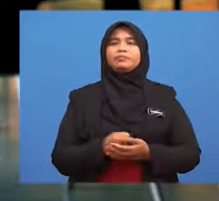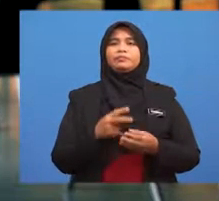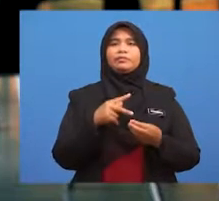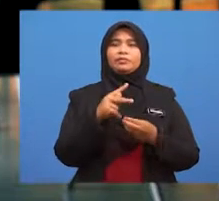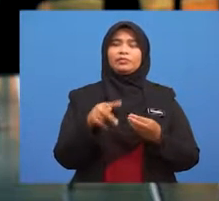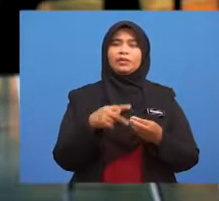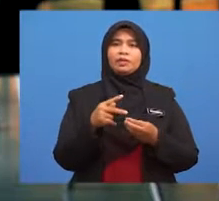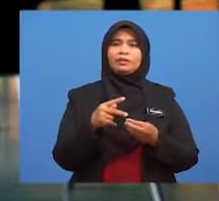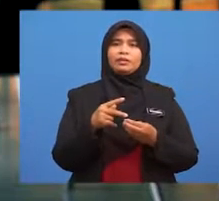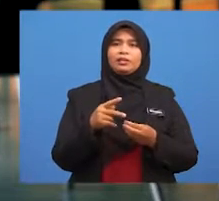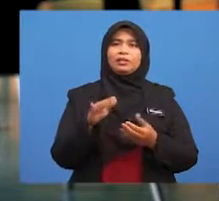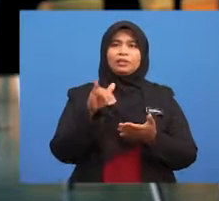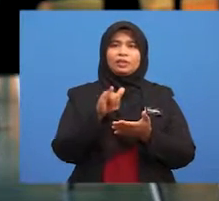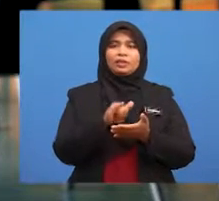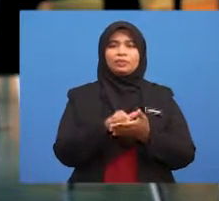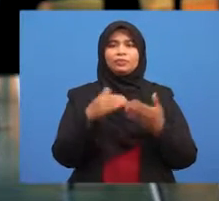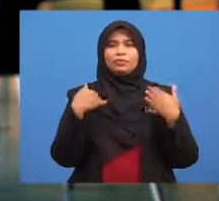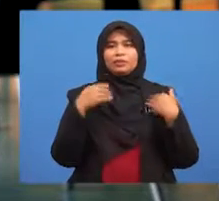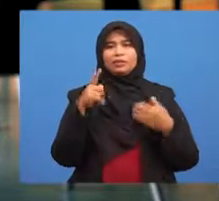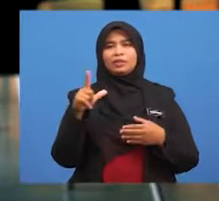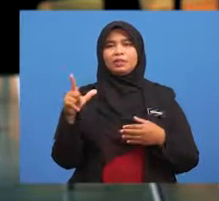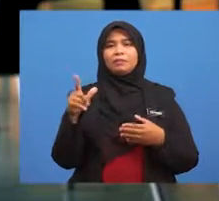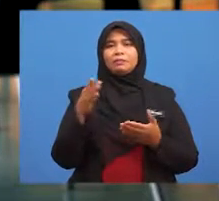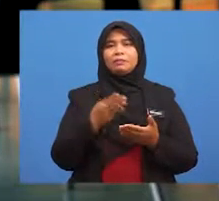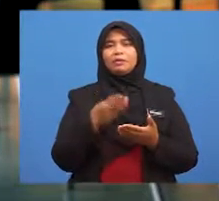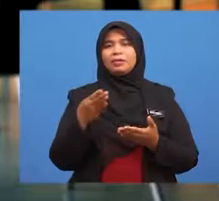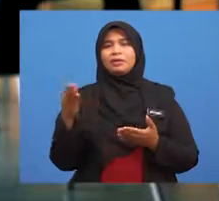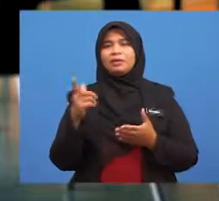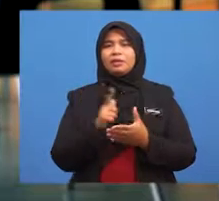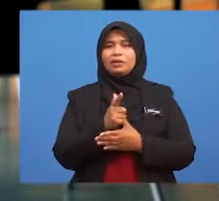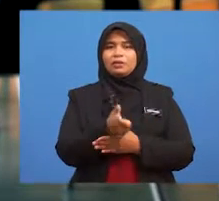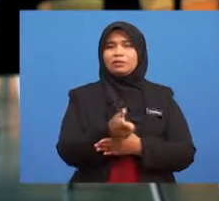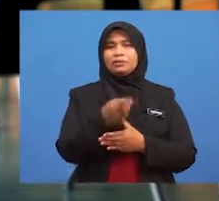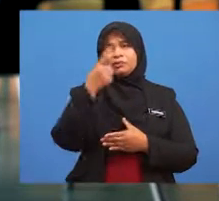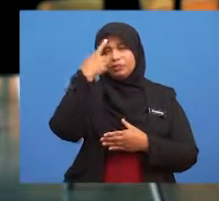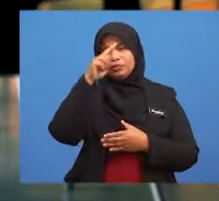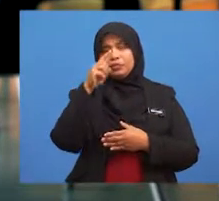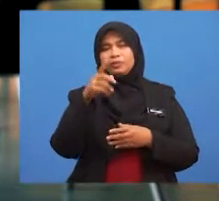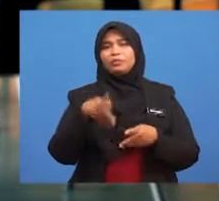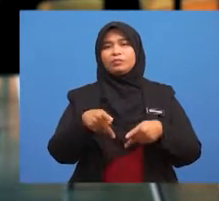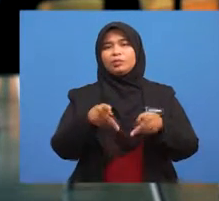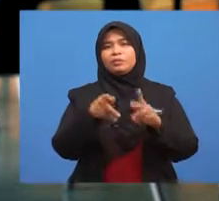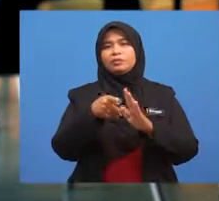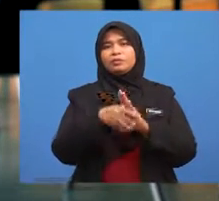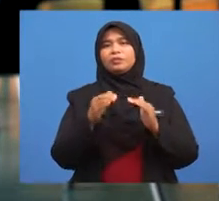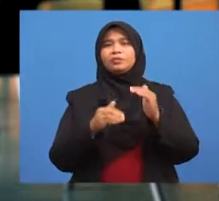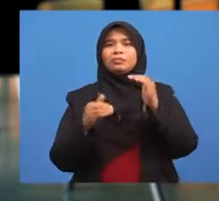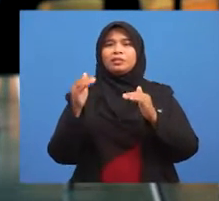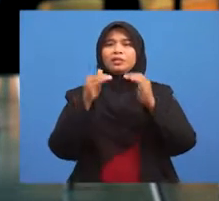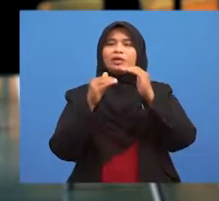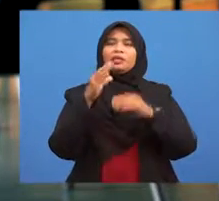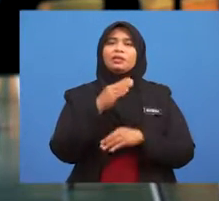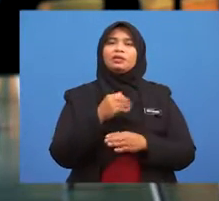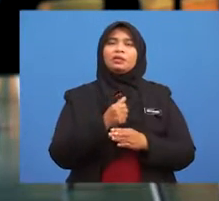Kesimpulannya, itu adalah bahan-bahan langsung untuk proses pembinaan, pembuatan